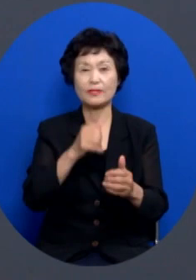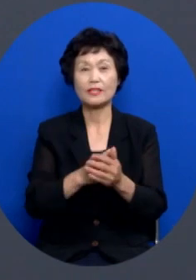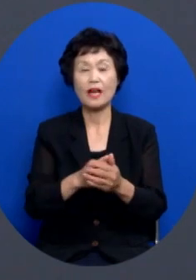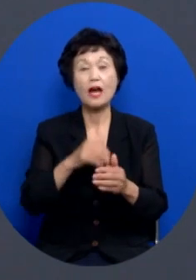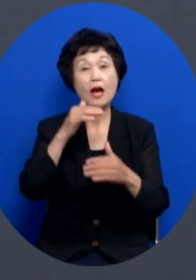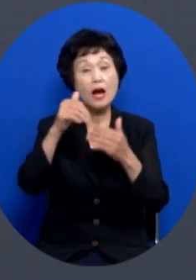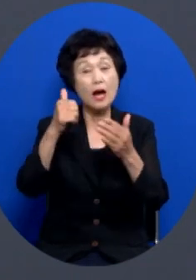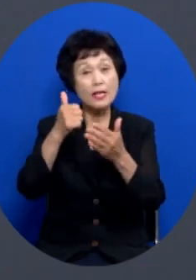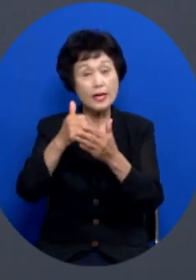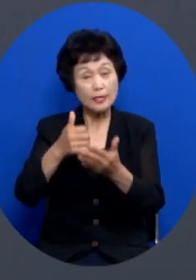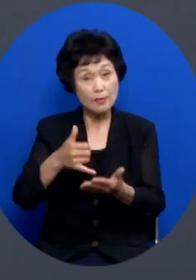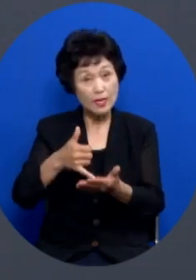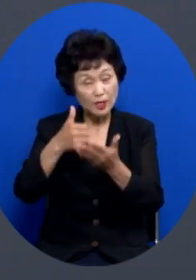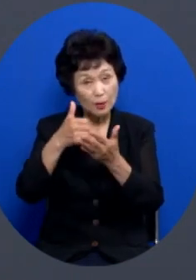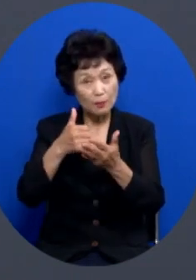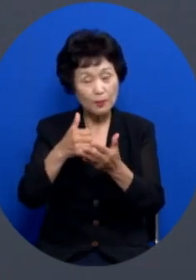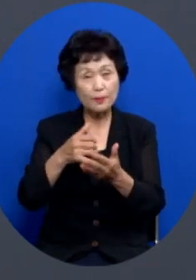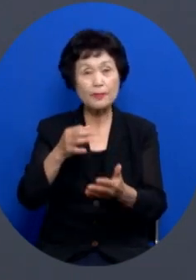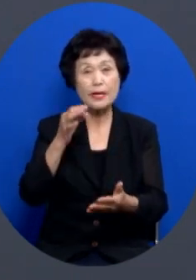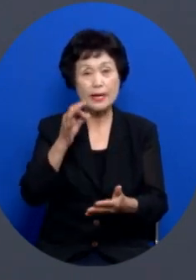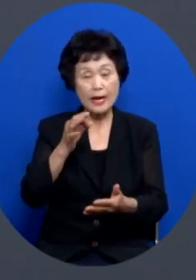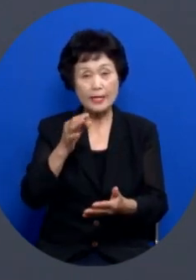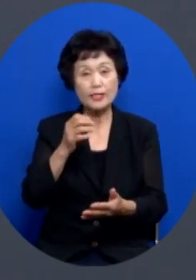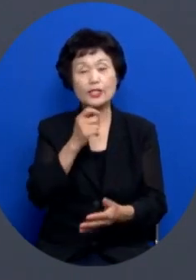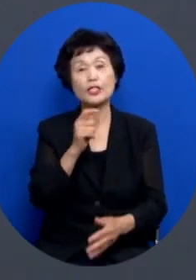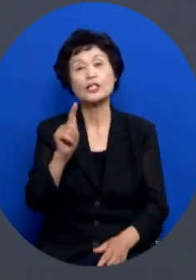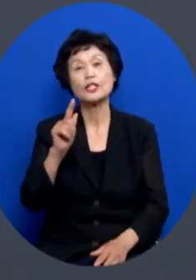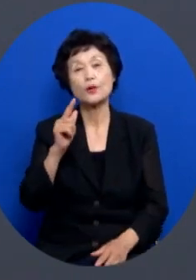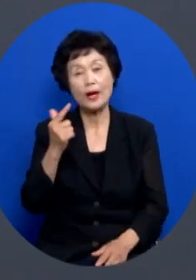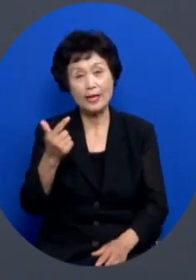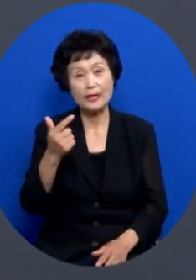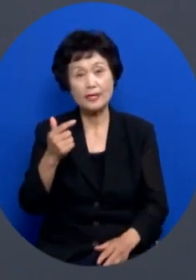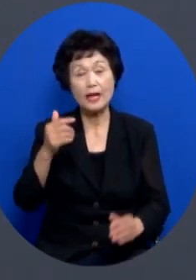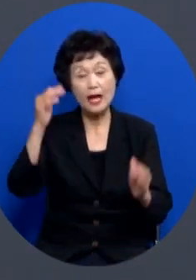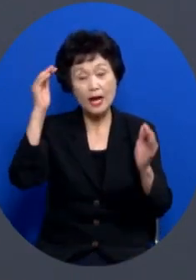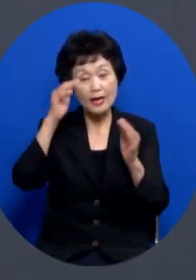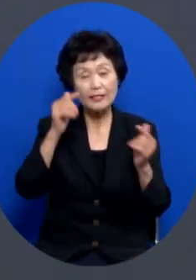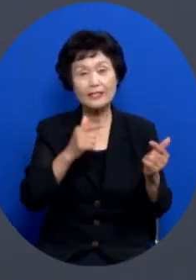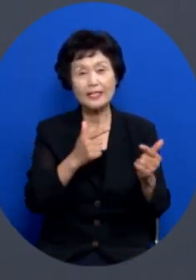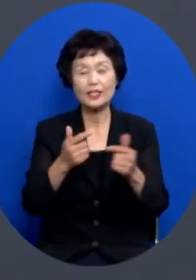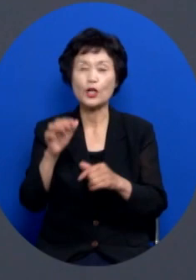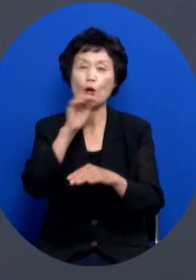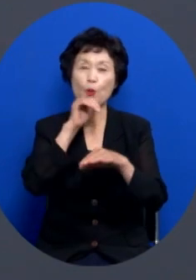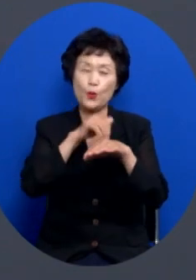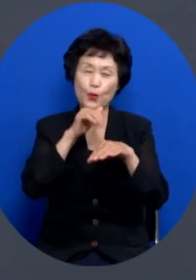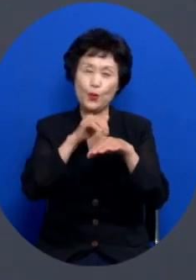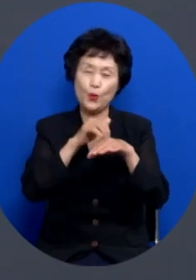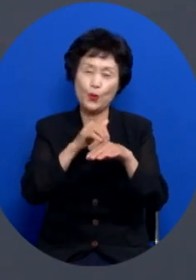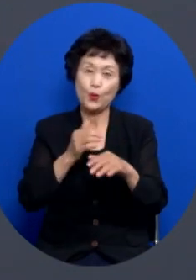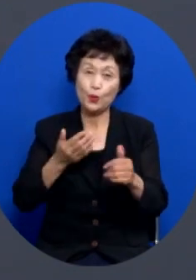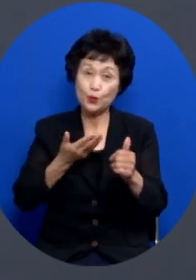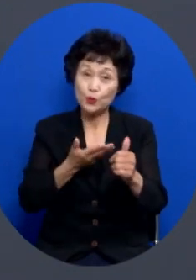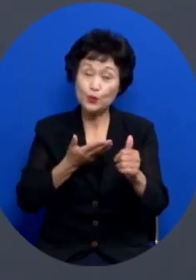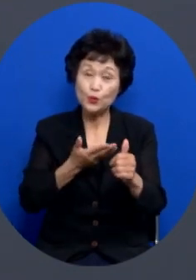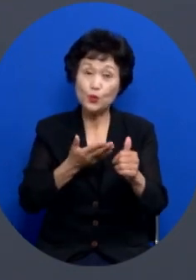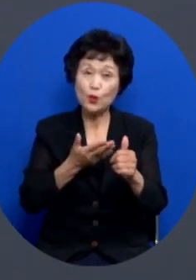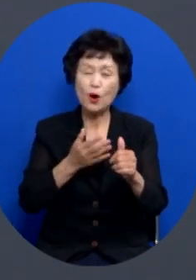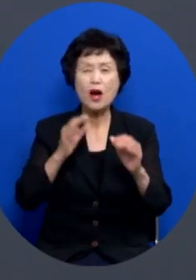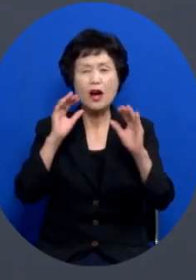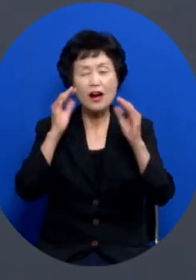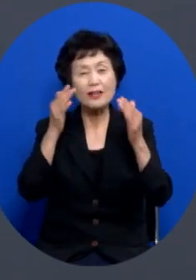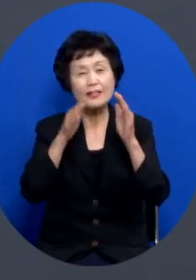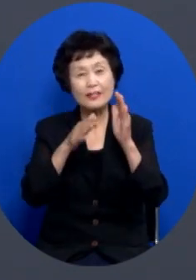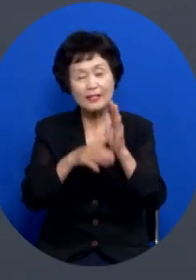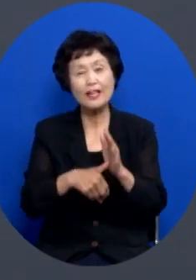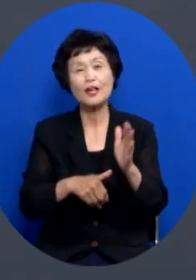하나님의 가치관이 있습니다. 그래서 그 성품과 가치관을 아이들에게 훈련화시켜서 어릴 때부터 하나님을 믿고